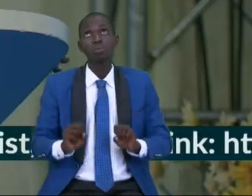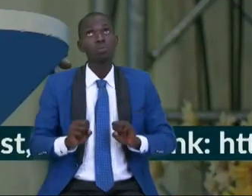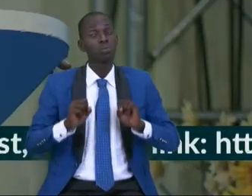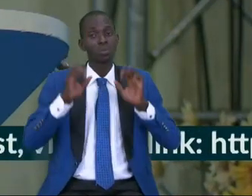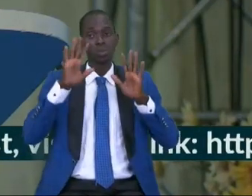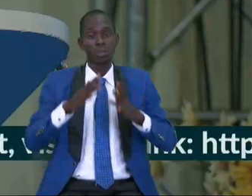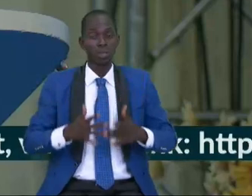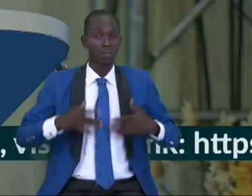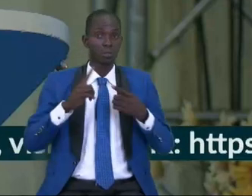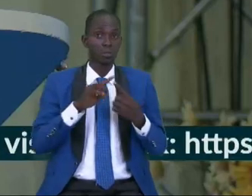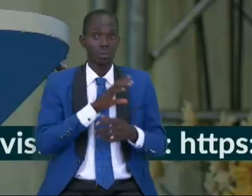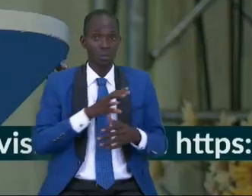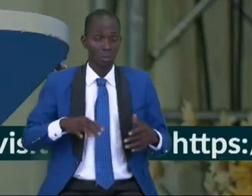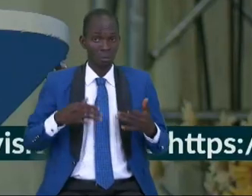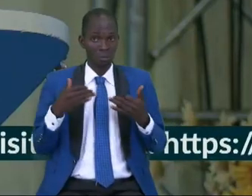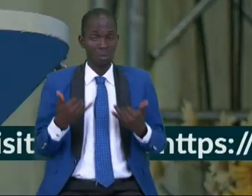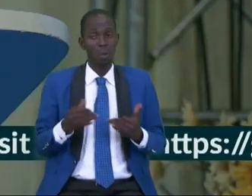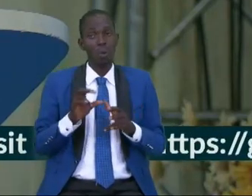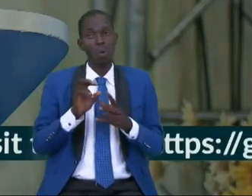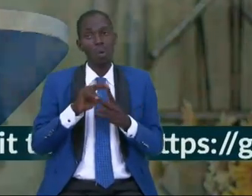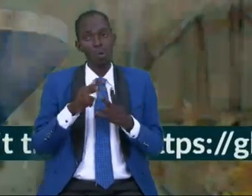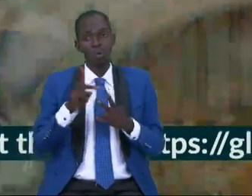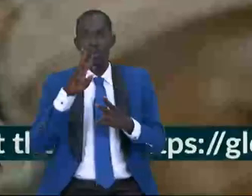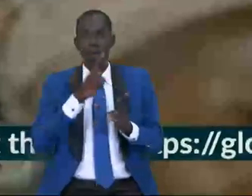raccompagnera chez vous.